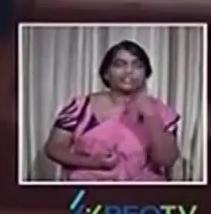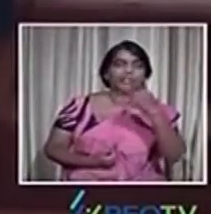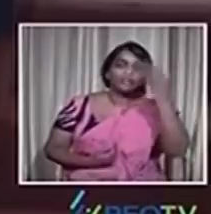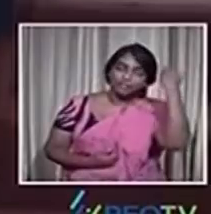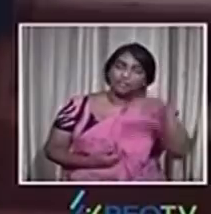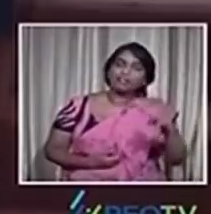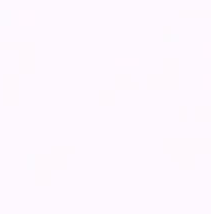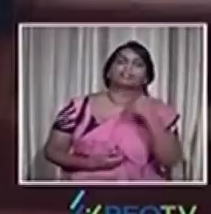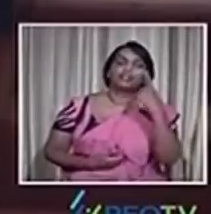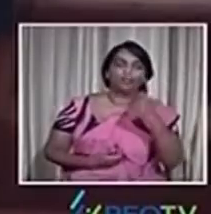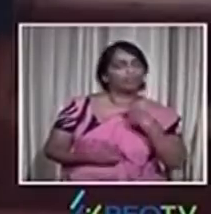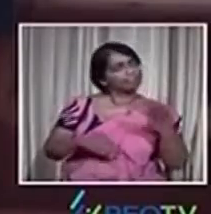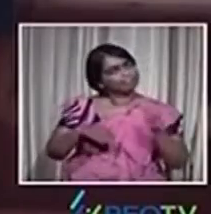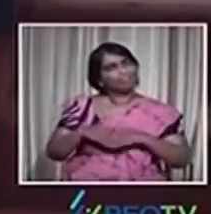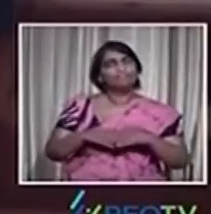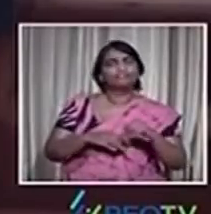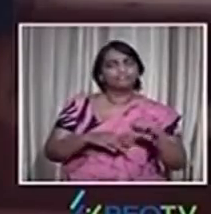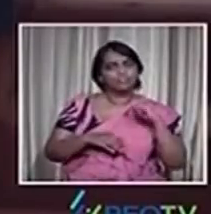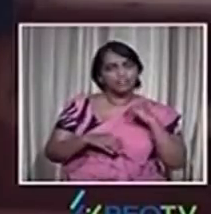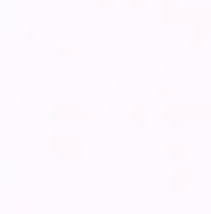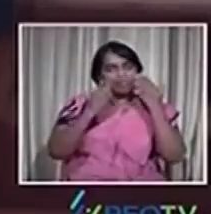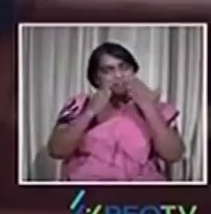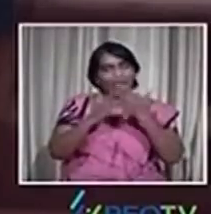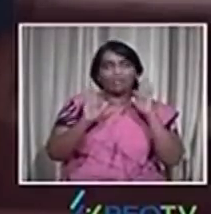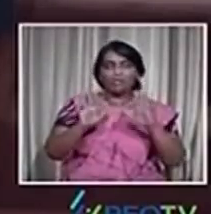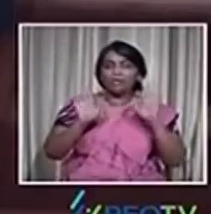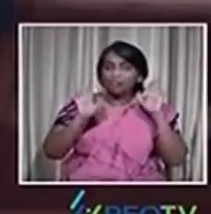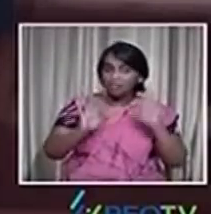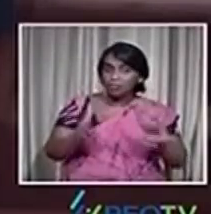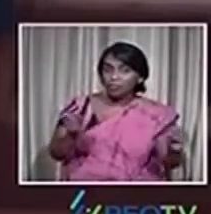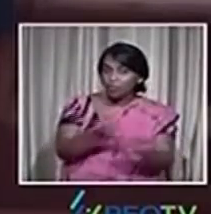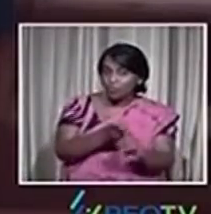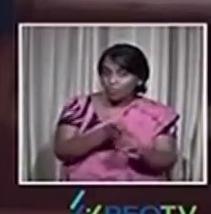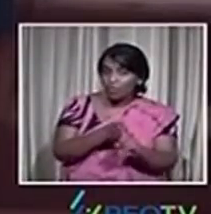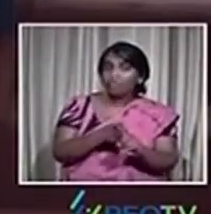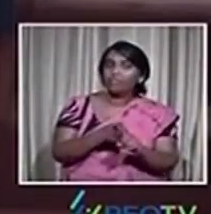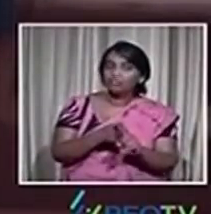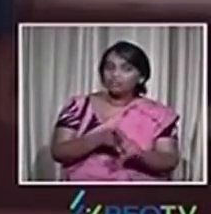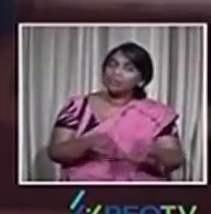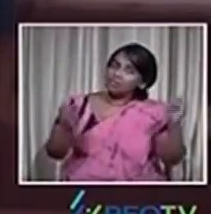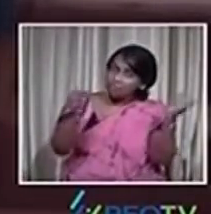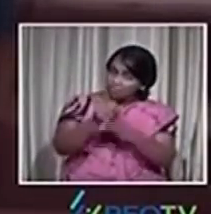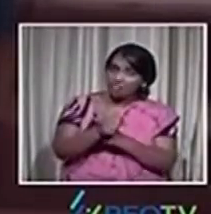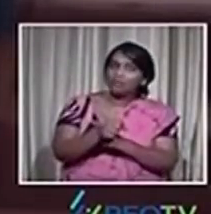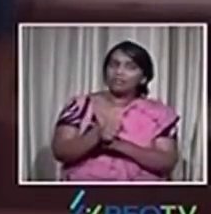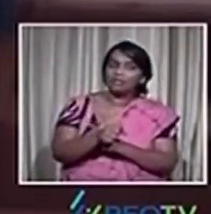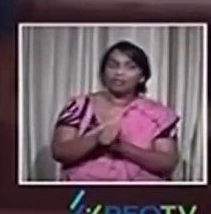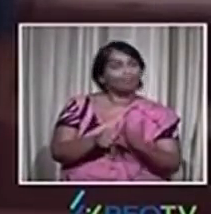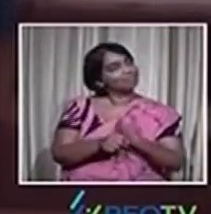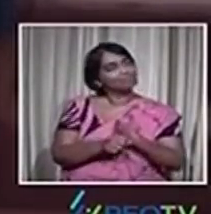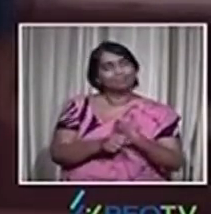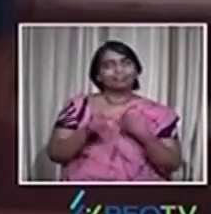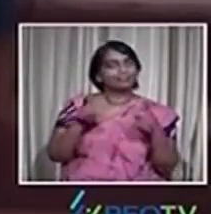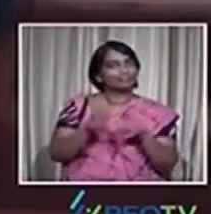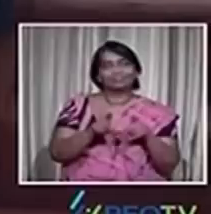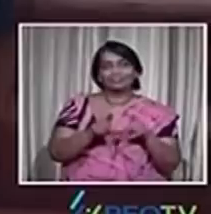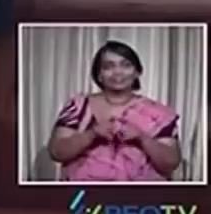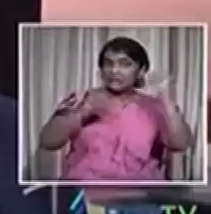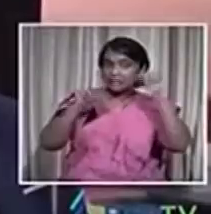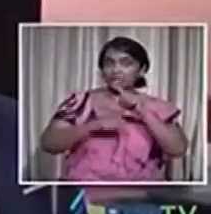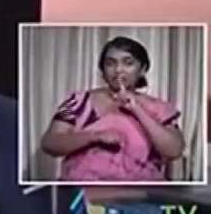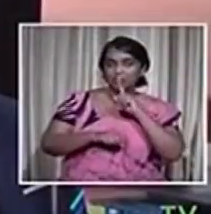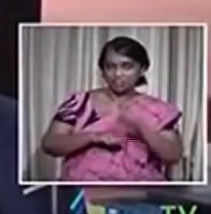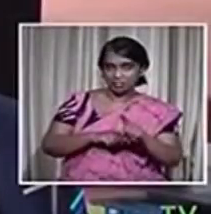die once. We will face this. We won't flee. If you resort to violence, we won't back down either. අපි කවදාකවත් අපේ අඩිය පස්සට ගන්නේ